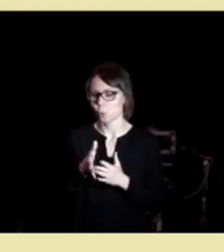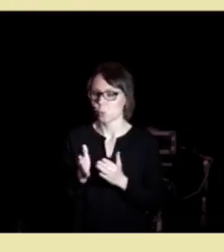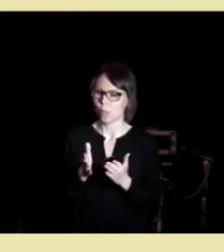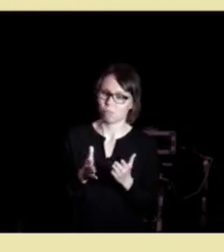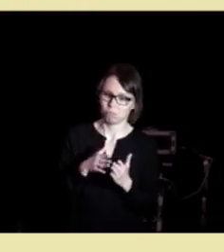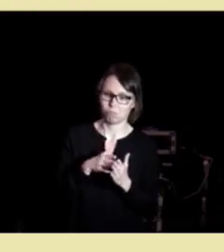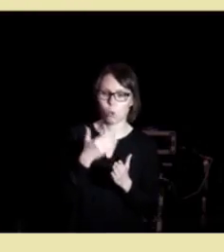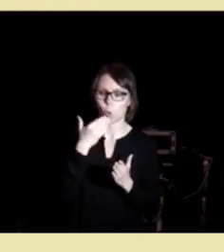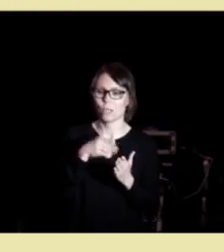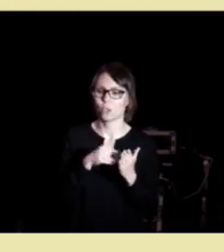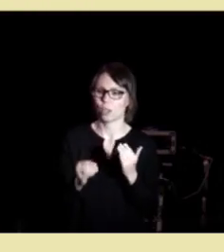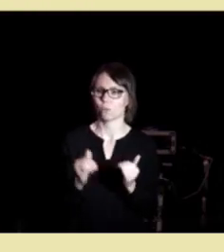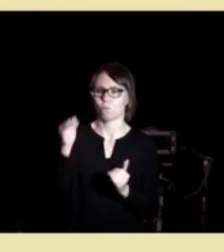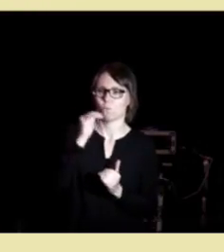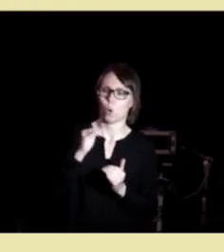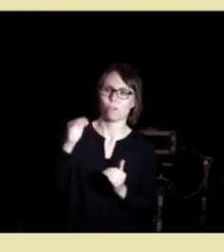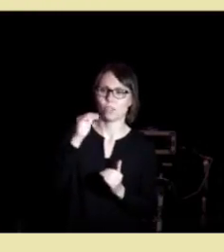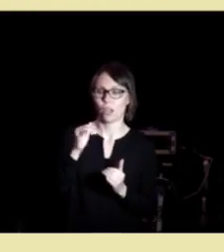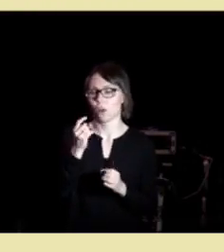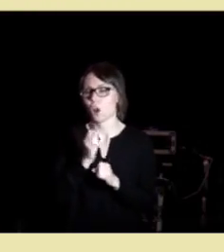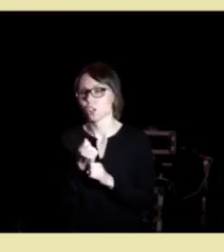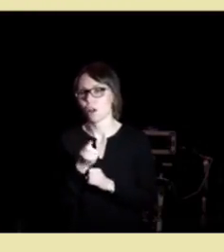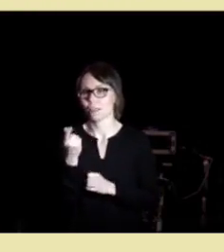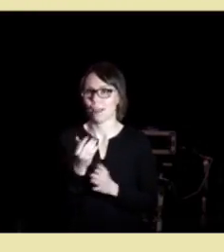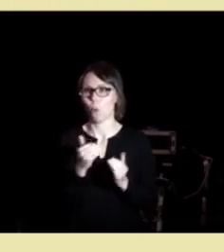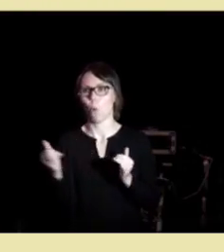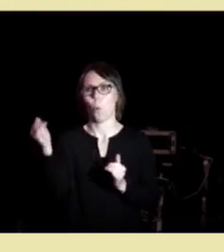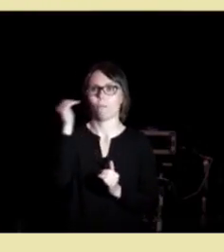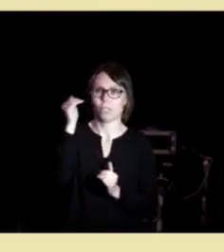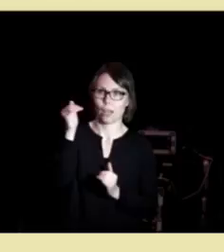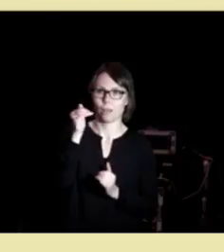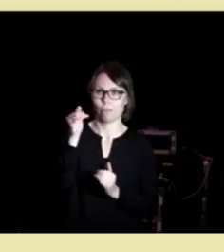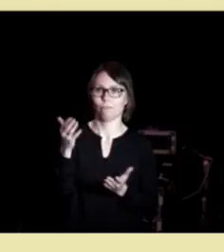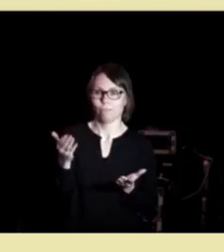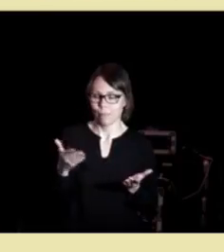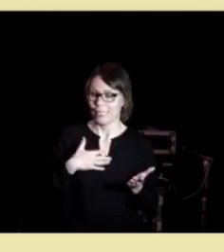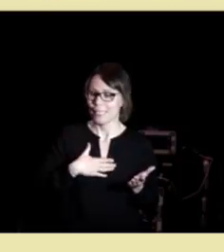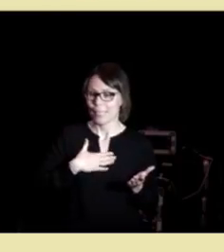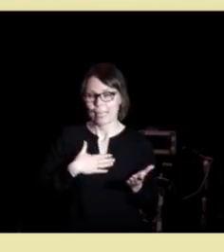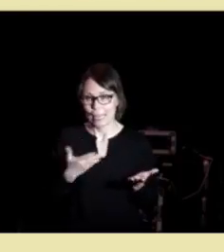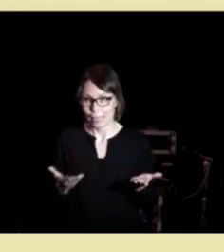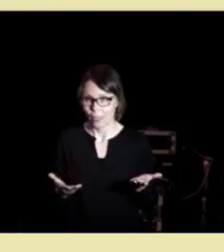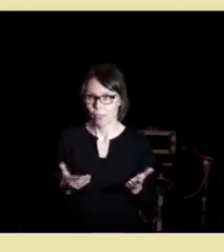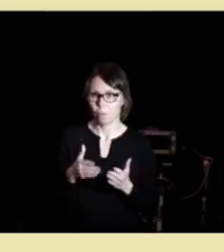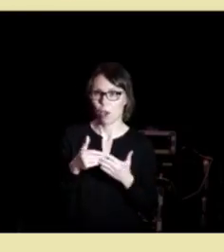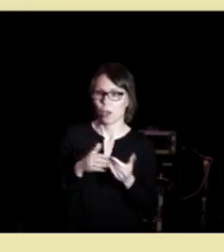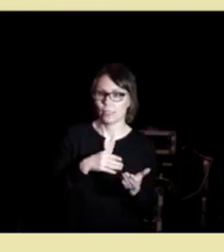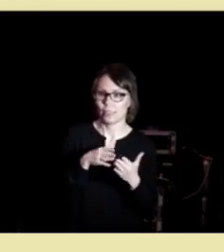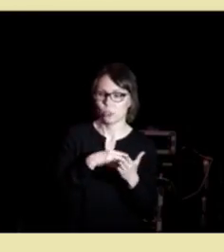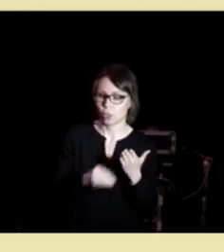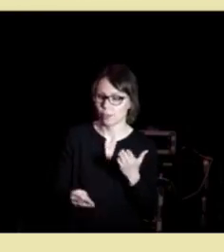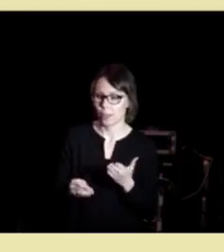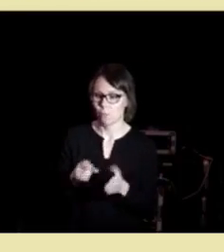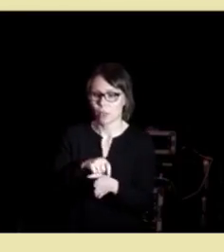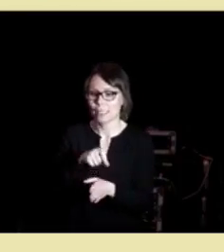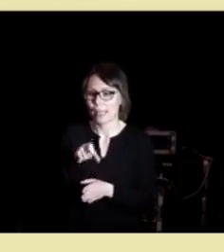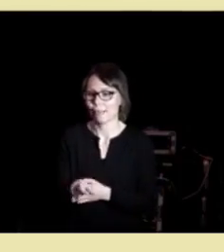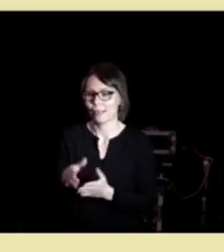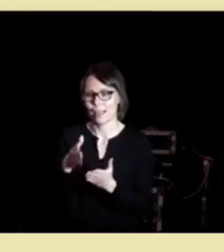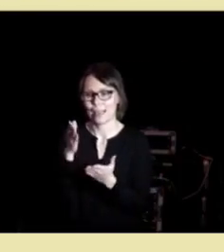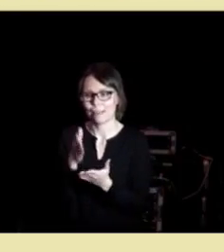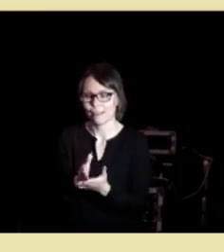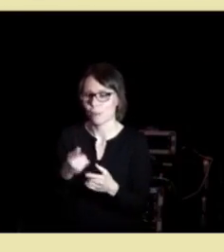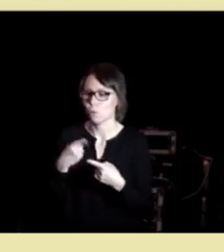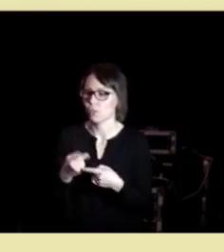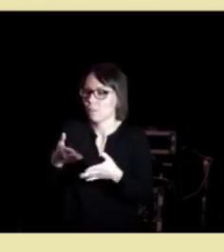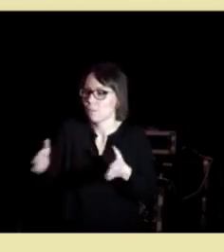høyt. Blant de øverste, for ikke å si det øverste. Og det er veldig gledelig. Behandlingsresultater, pasientrettigheter og et bredt